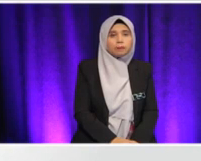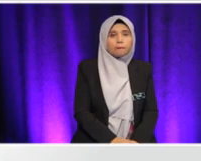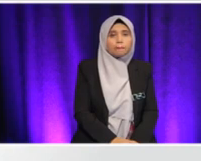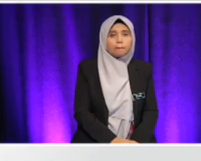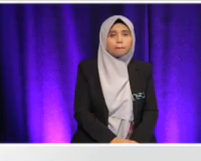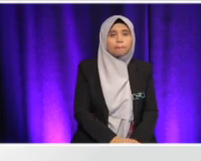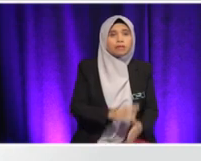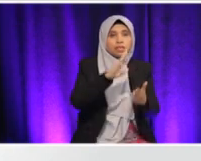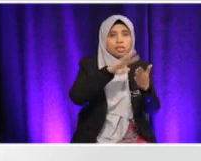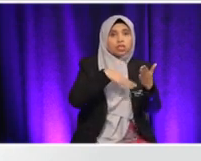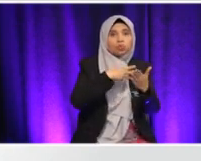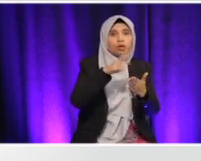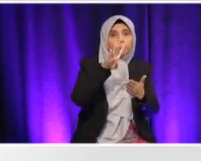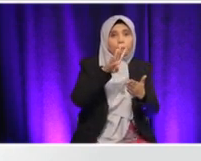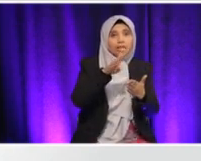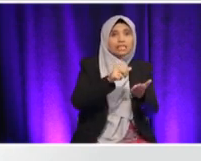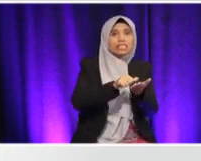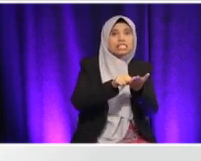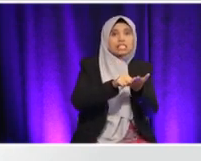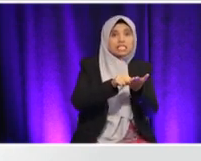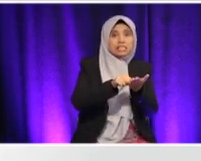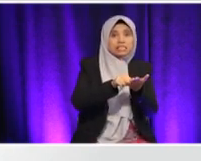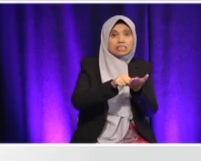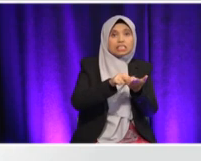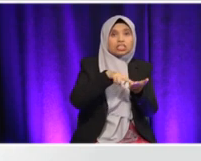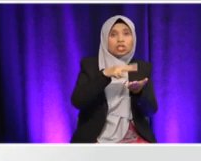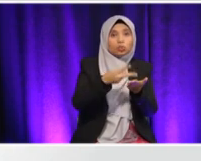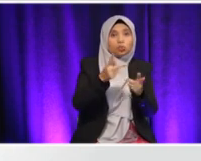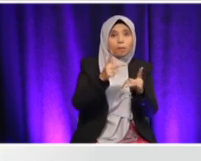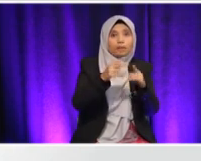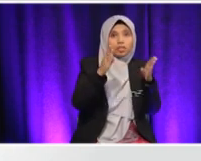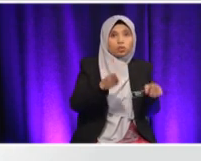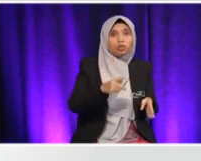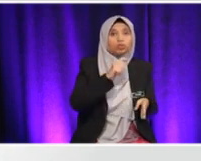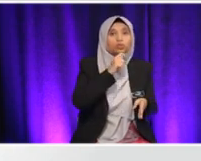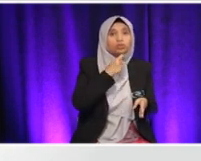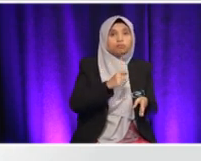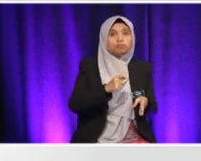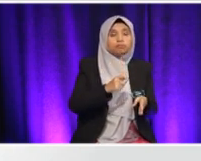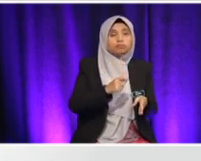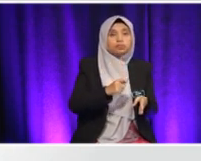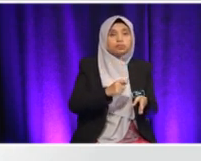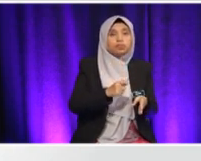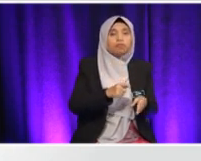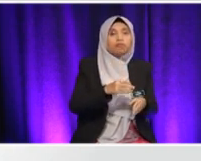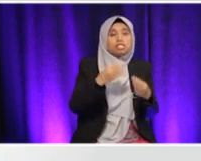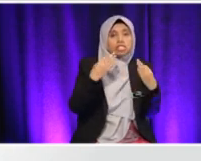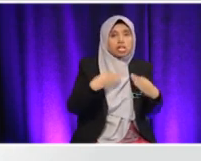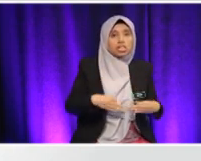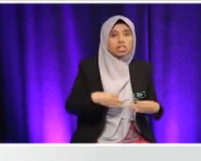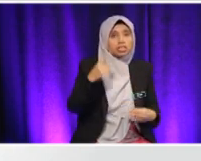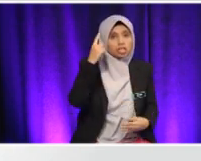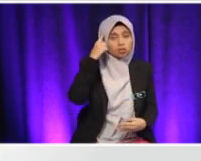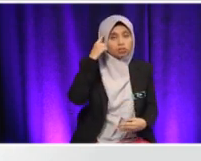jadwal 4 merupakan kesan jatuh kepada warga emas kesah jatuh fisika Psikologi dan sosial